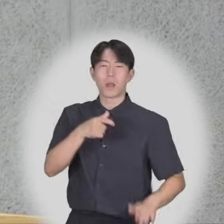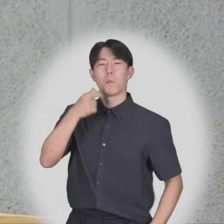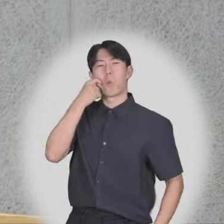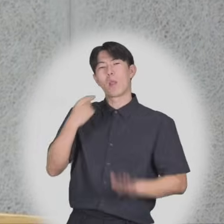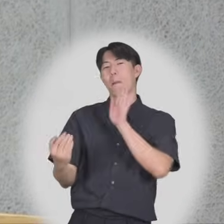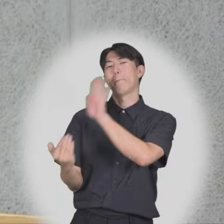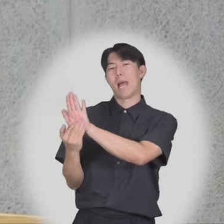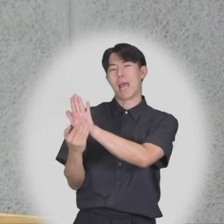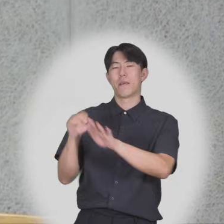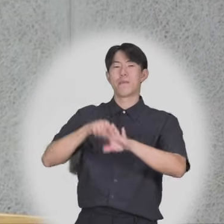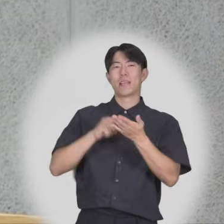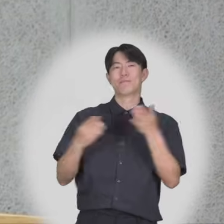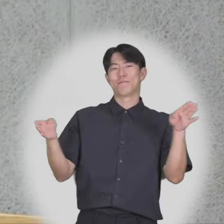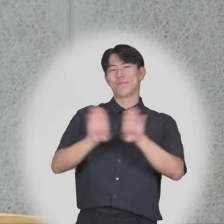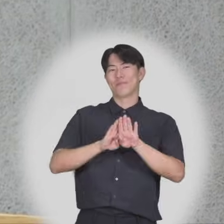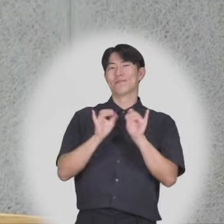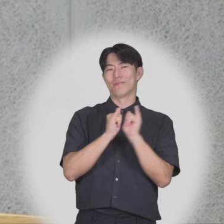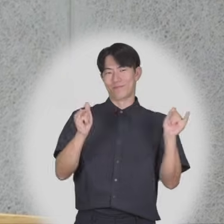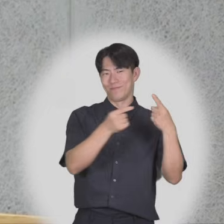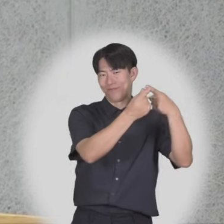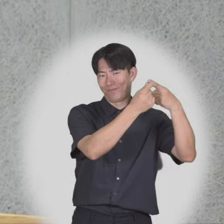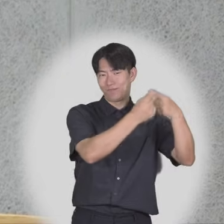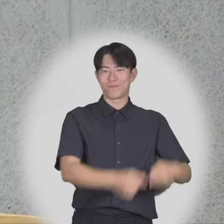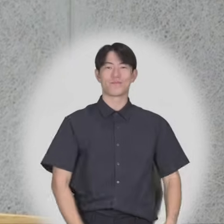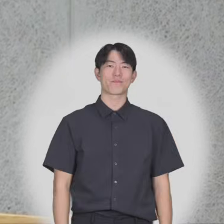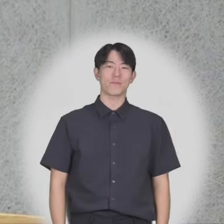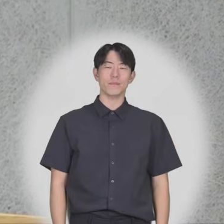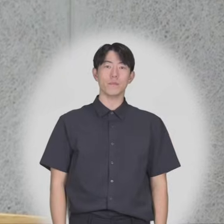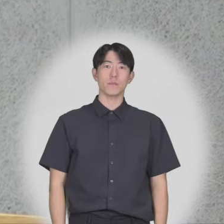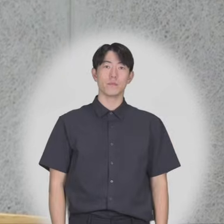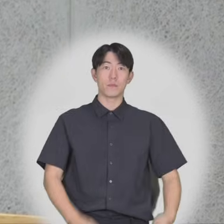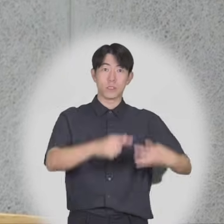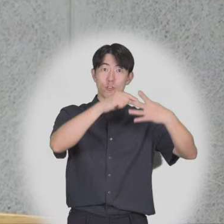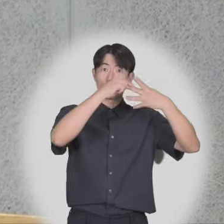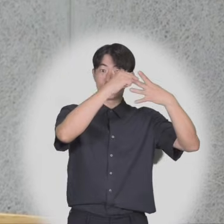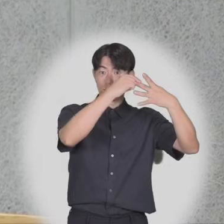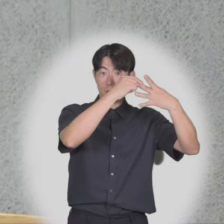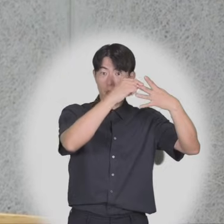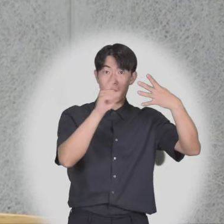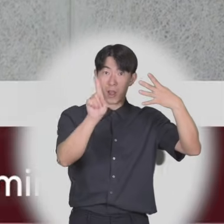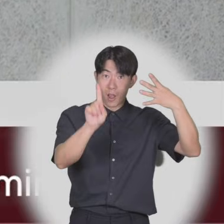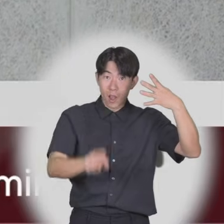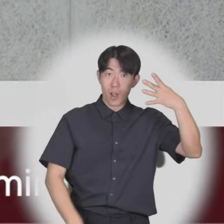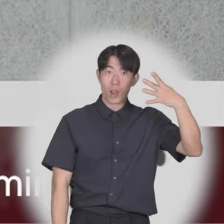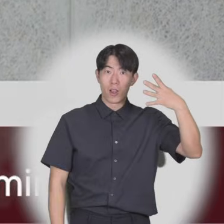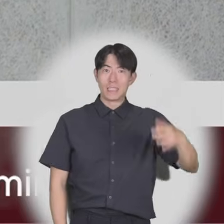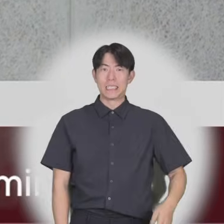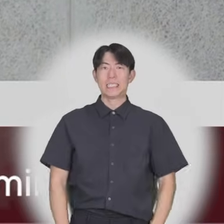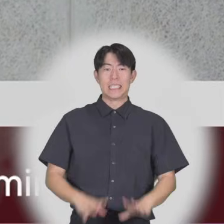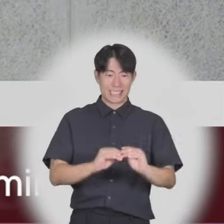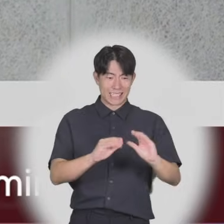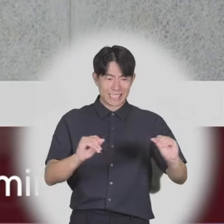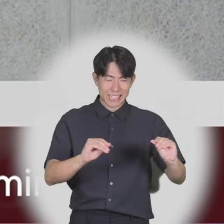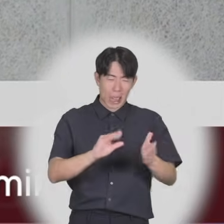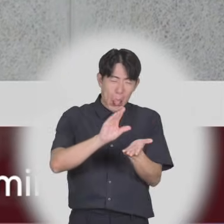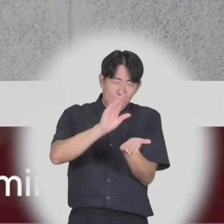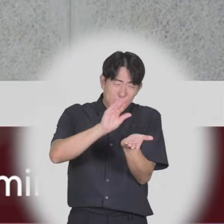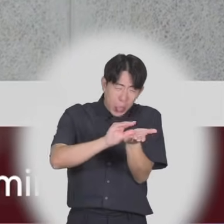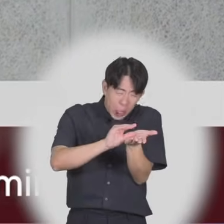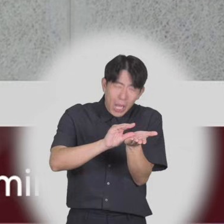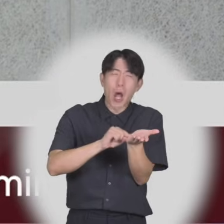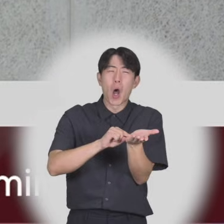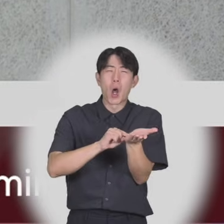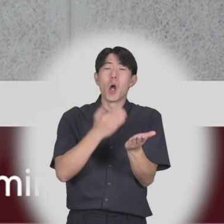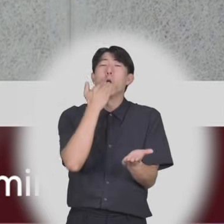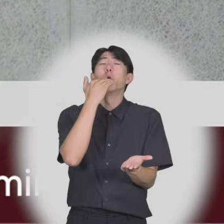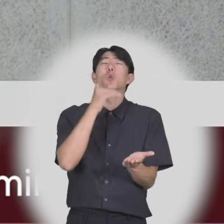닫혀진 사람들. 이제 첫 번째 케이스고요. 그 다음에 이제 두 번째는 흙이 얇은 돌밭과